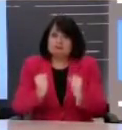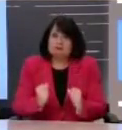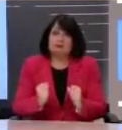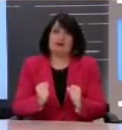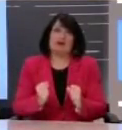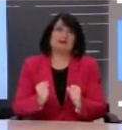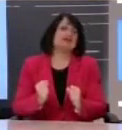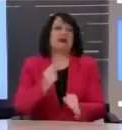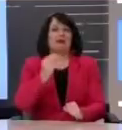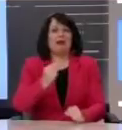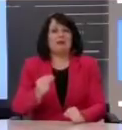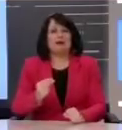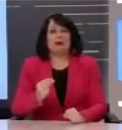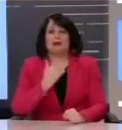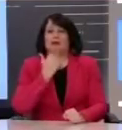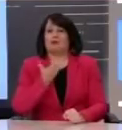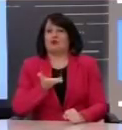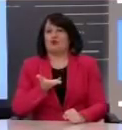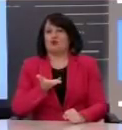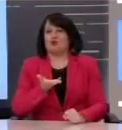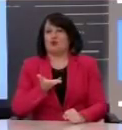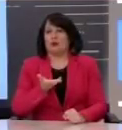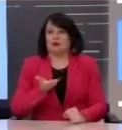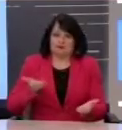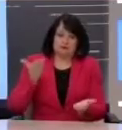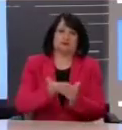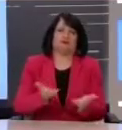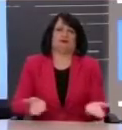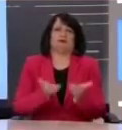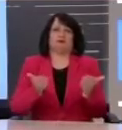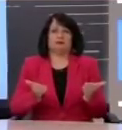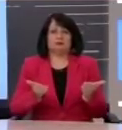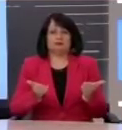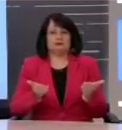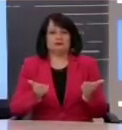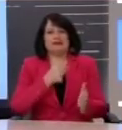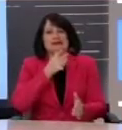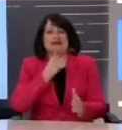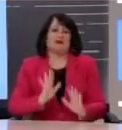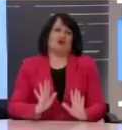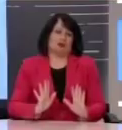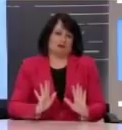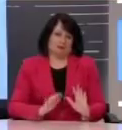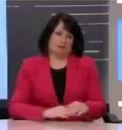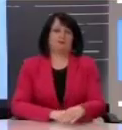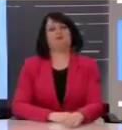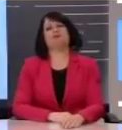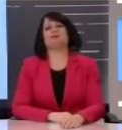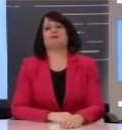ζητήματα δεν μπορεί να κατατίθεται με μια προχειρότητα.